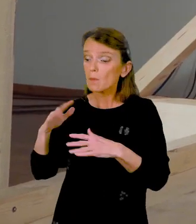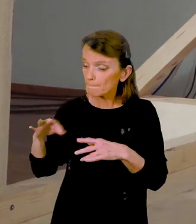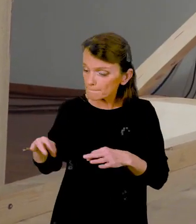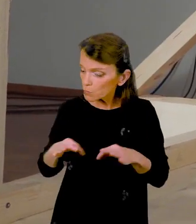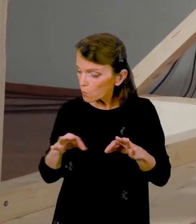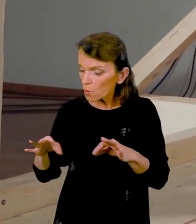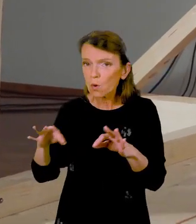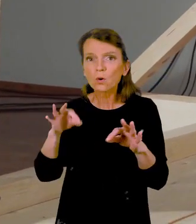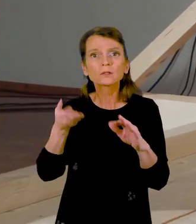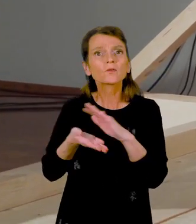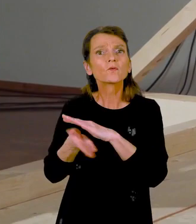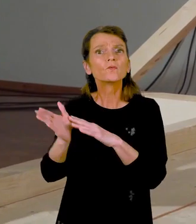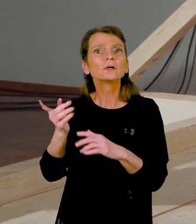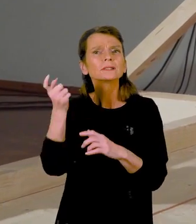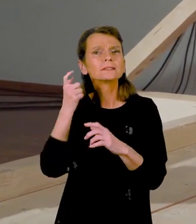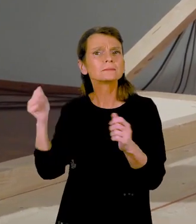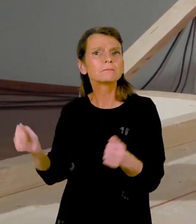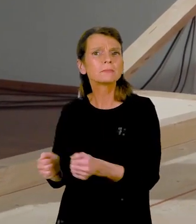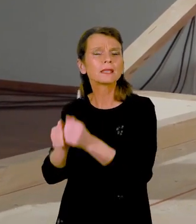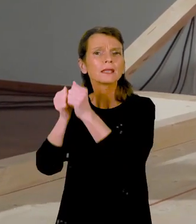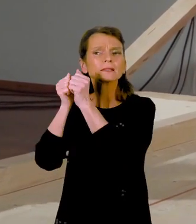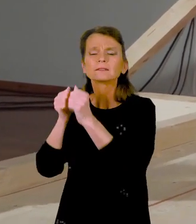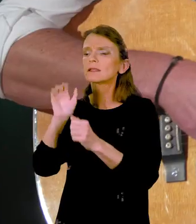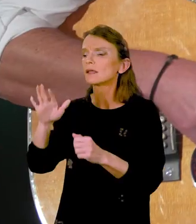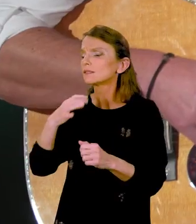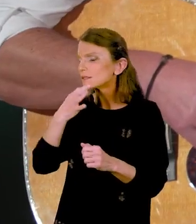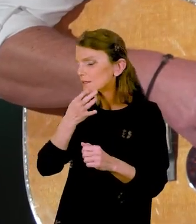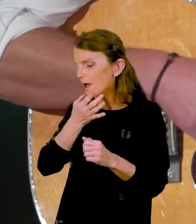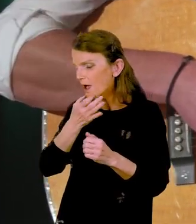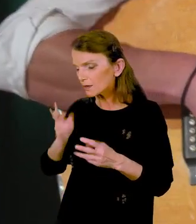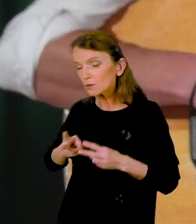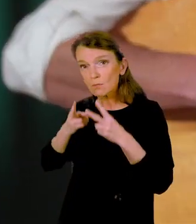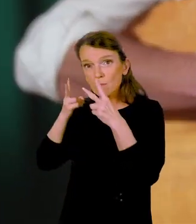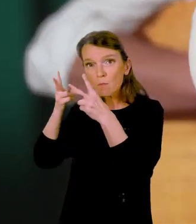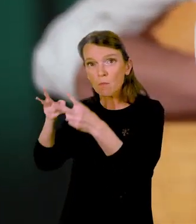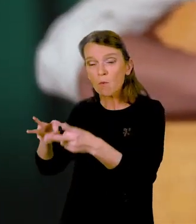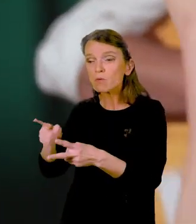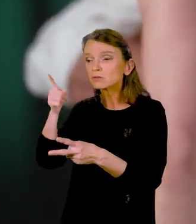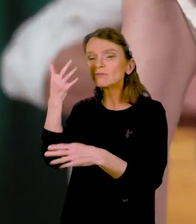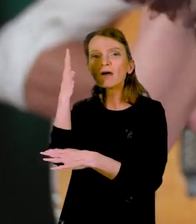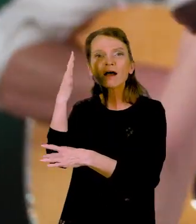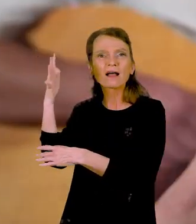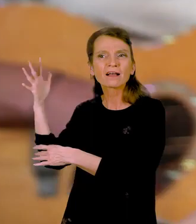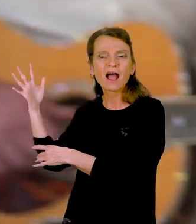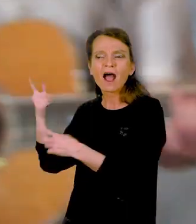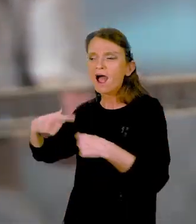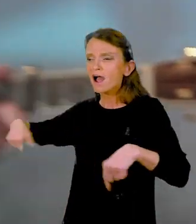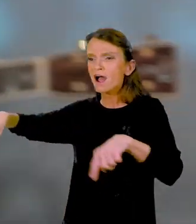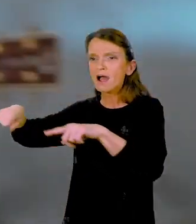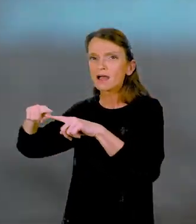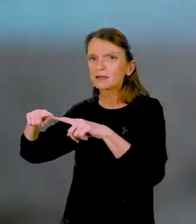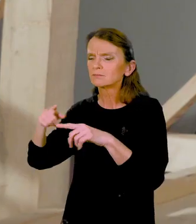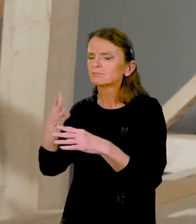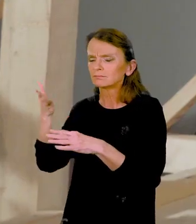po poti ven iz mesta, na stari most ugaj,